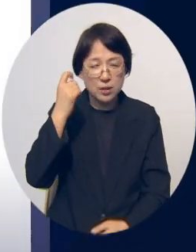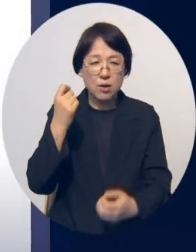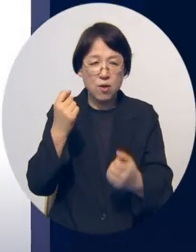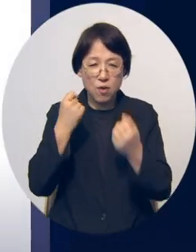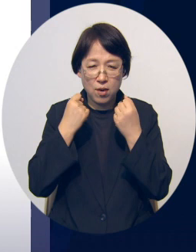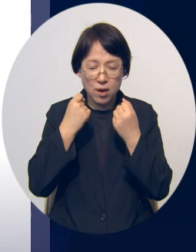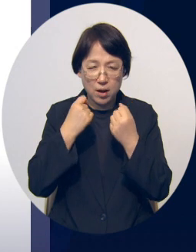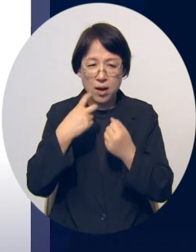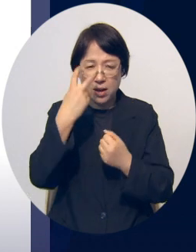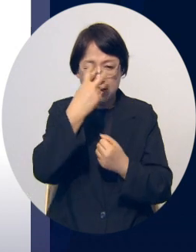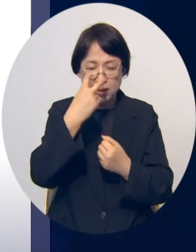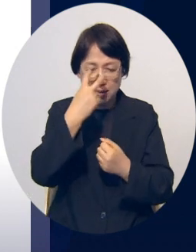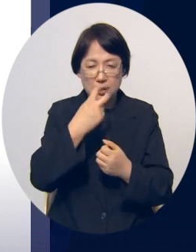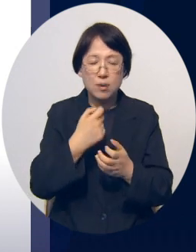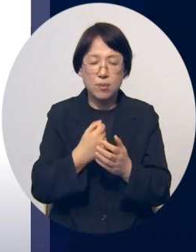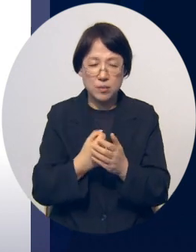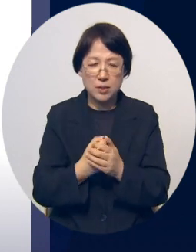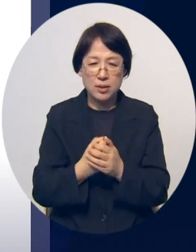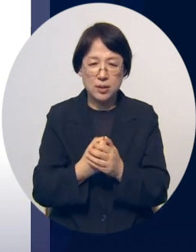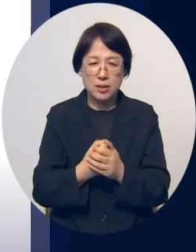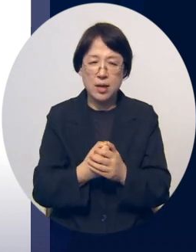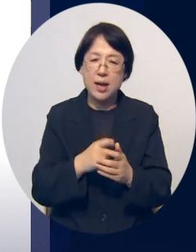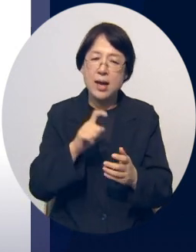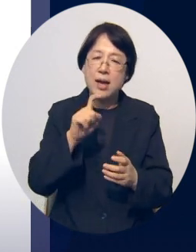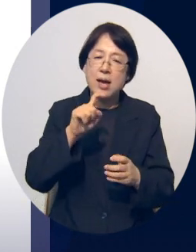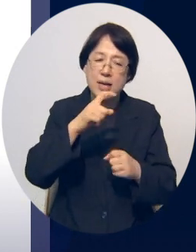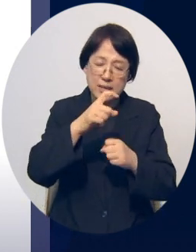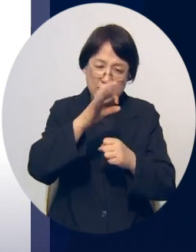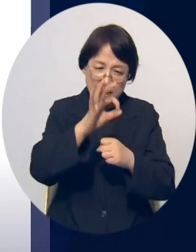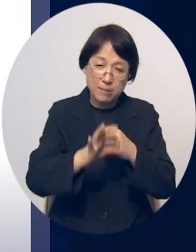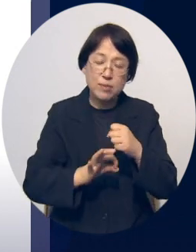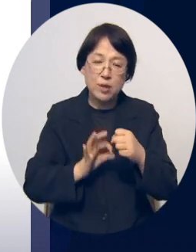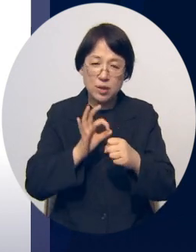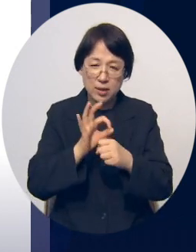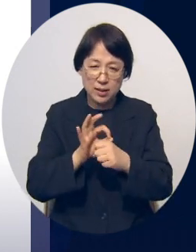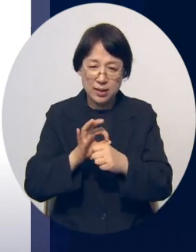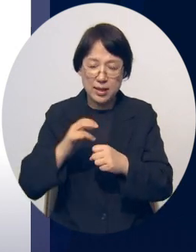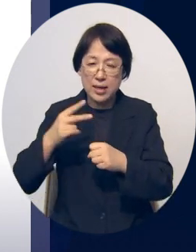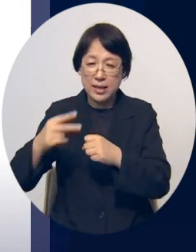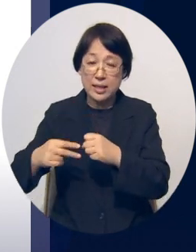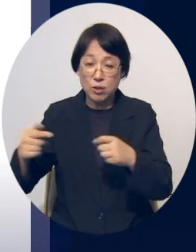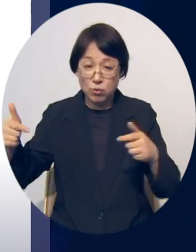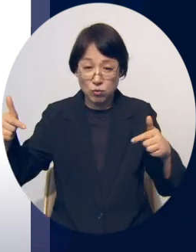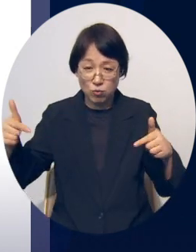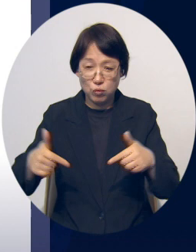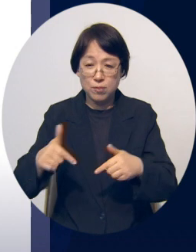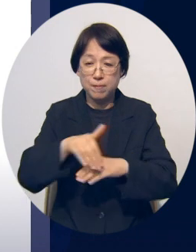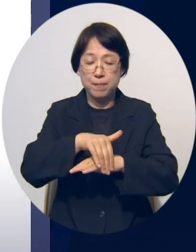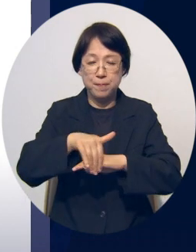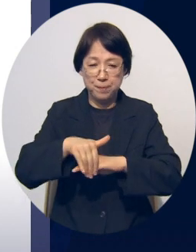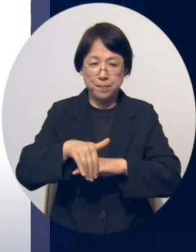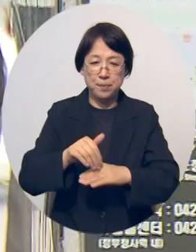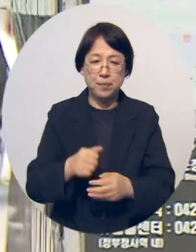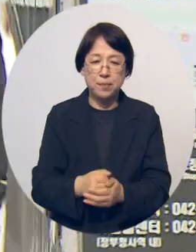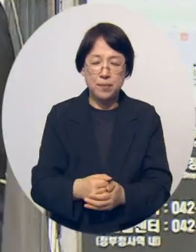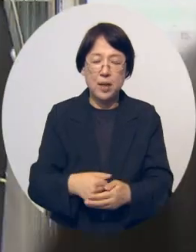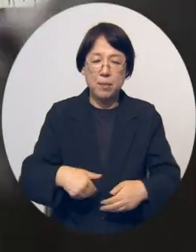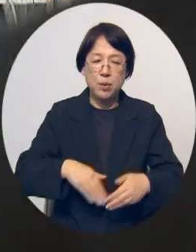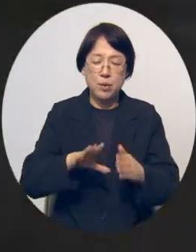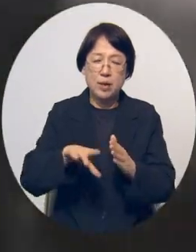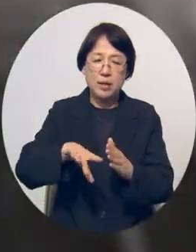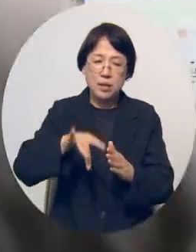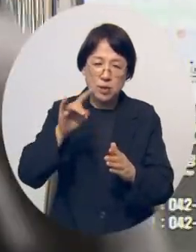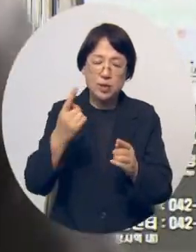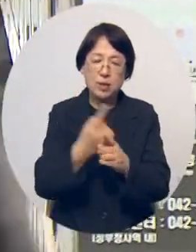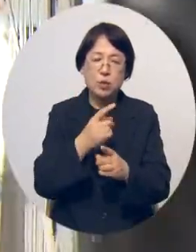기존 10년에서 2년으로 단축합니다 검진 결과 의사 진료가 필요할 경우 첫 진료비를 지원합니다 전화